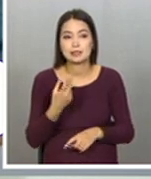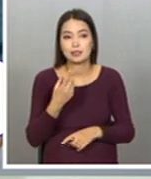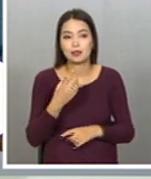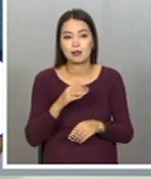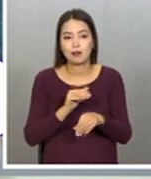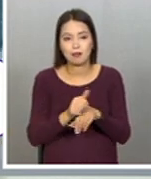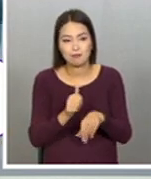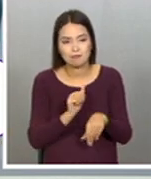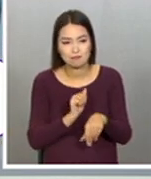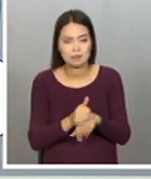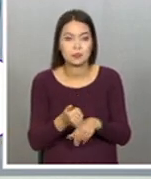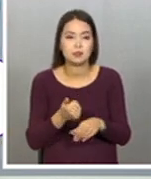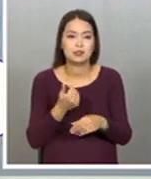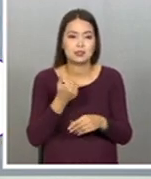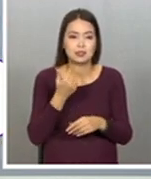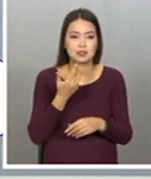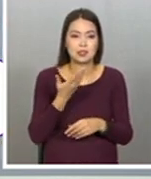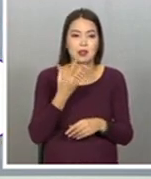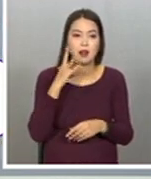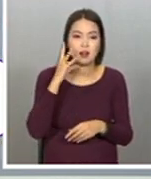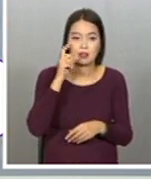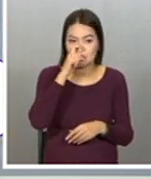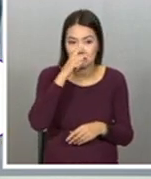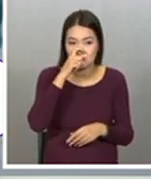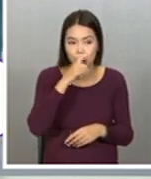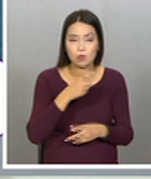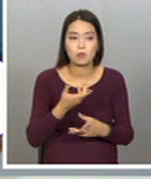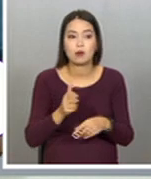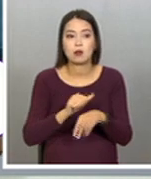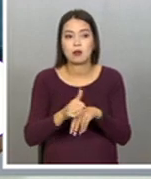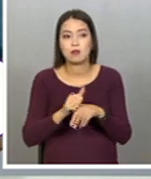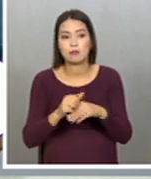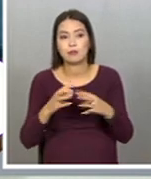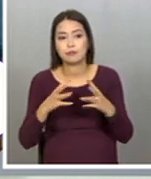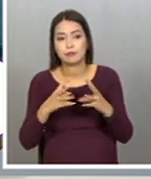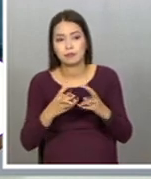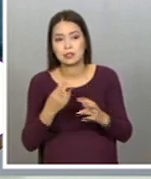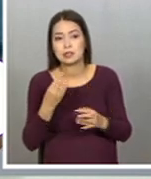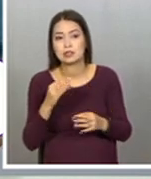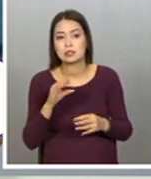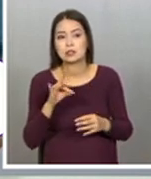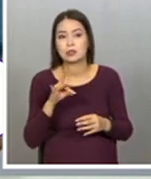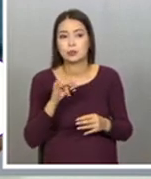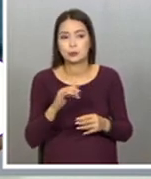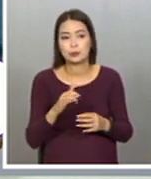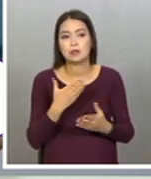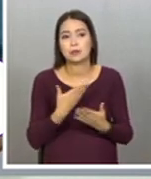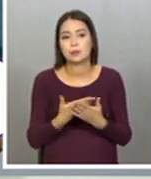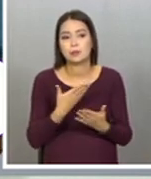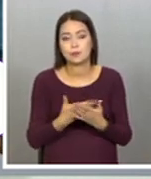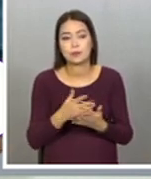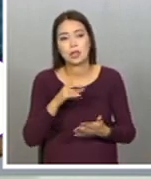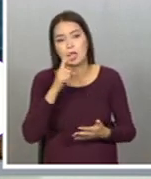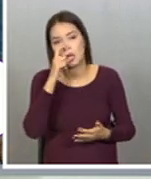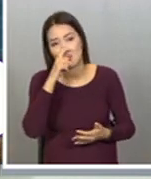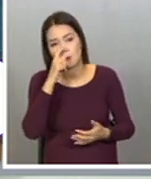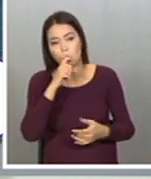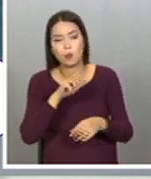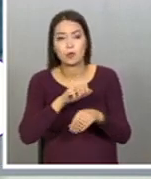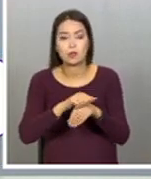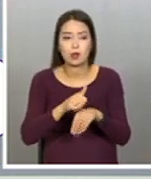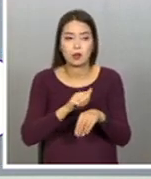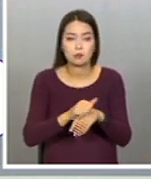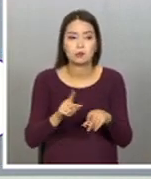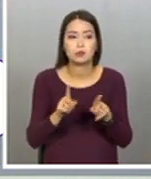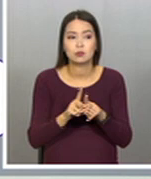өсімдіктер зақымдануы мүмкін. Картоптың шіруі, цитрусты өсімдіктердің мысалы лимон, апельсиндердің көгеріп